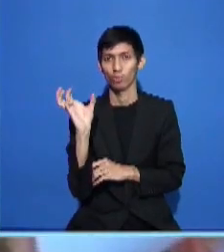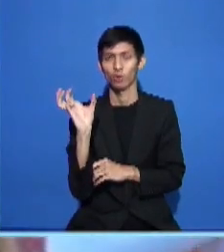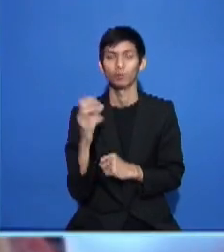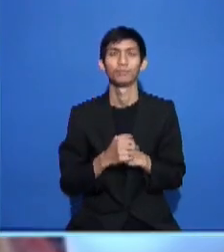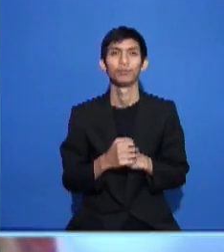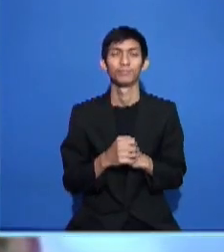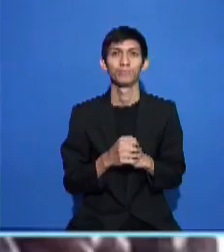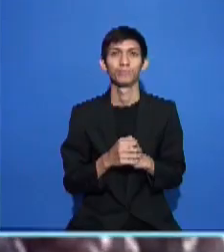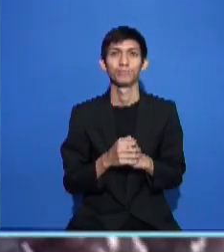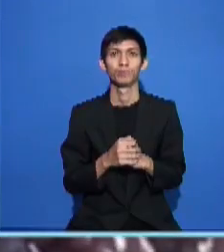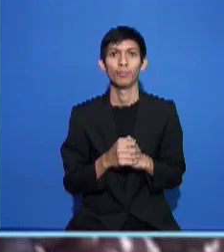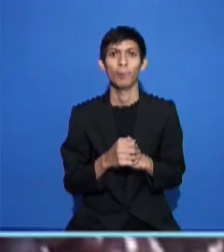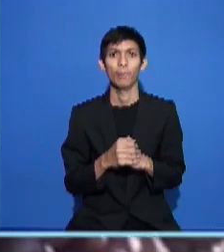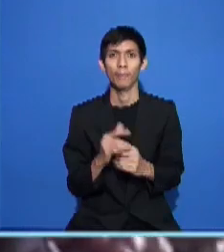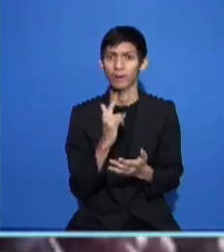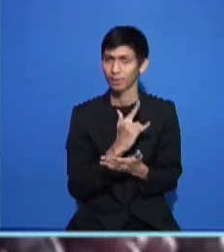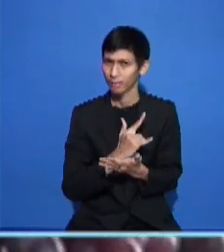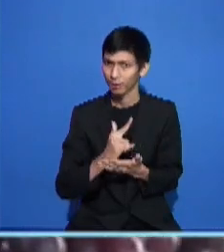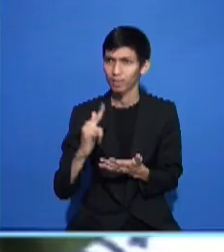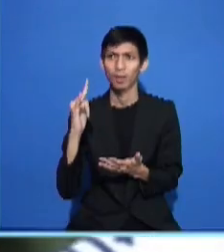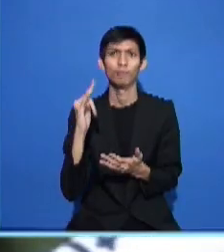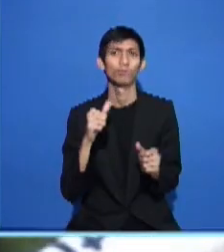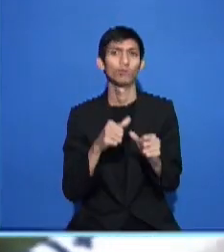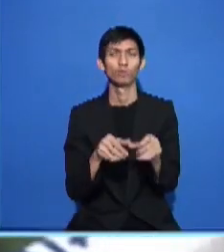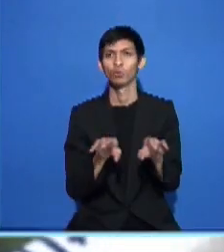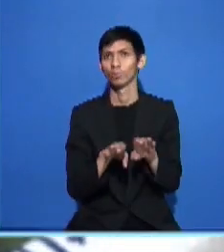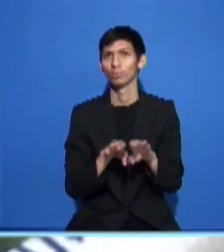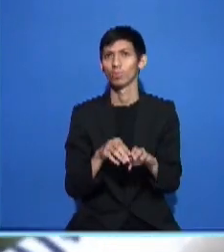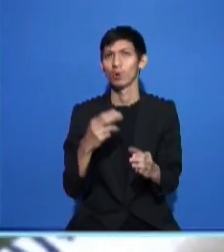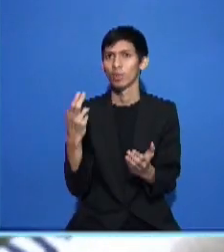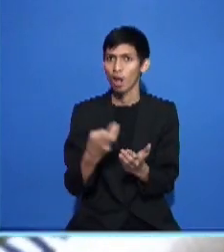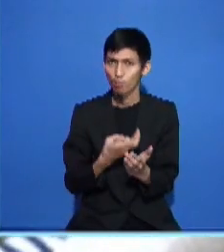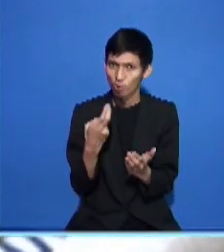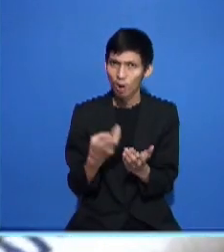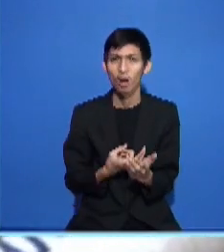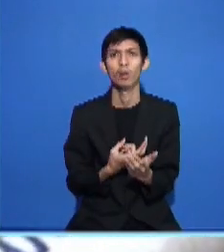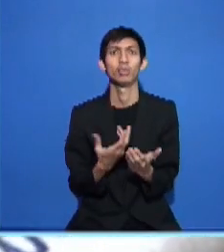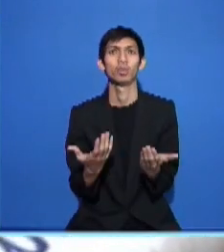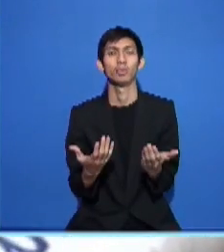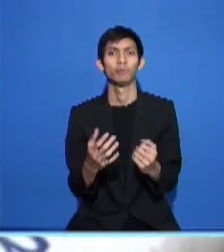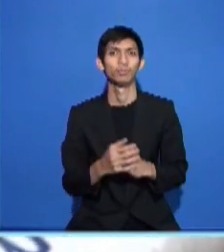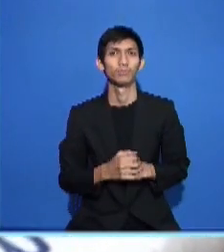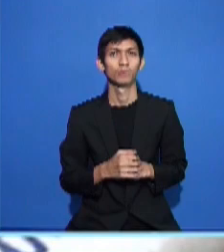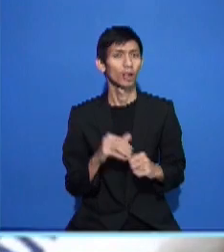ingkang ajek panyunanipun lan reginipun inggih menika alpukat mentega ingkang dipun naosi